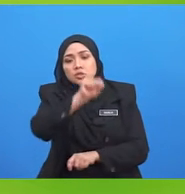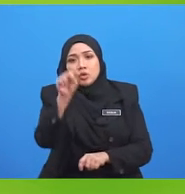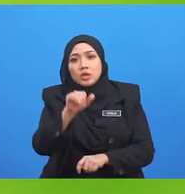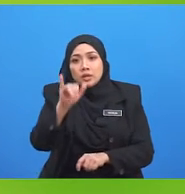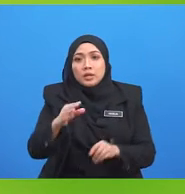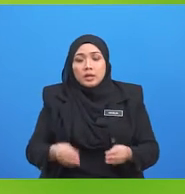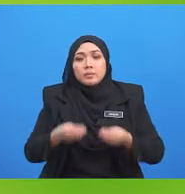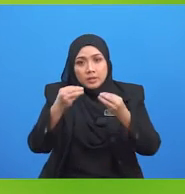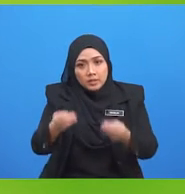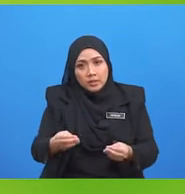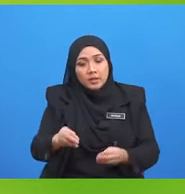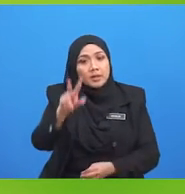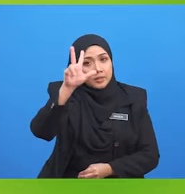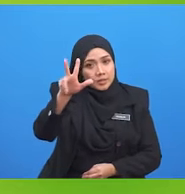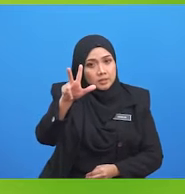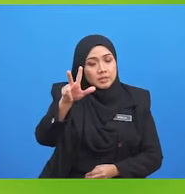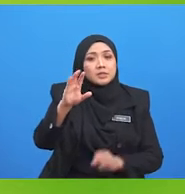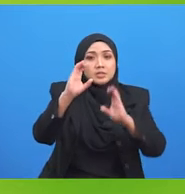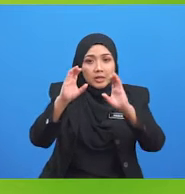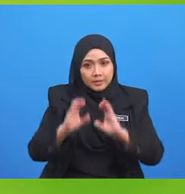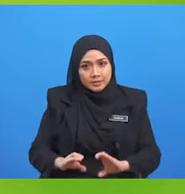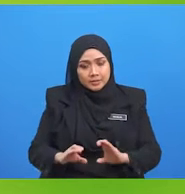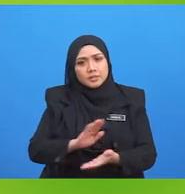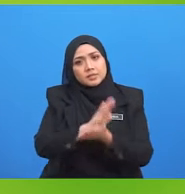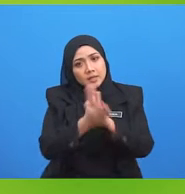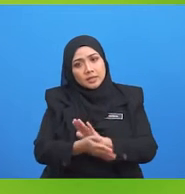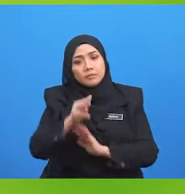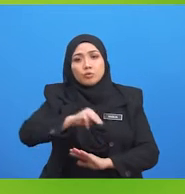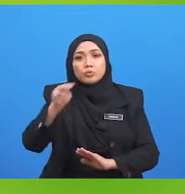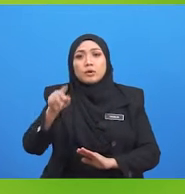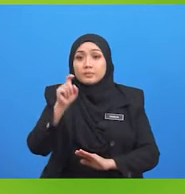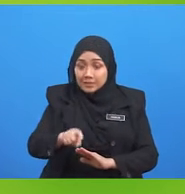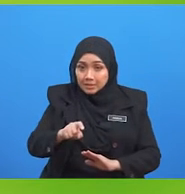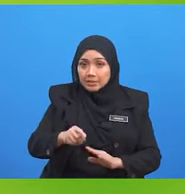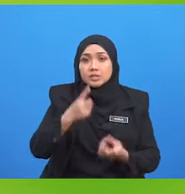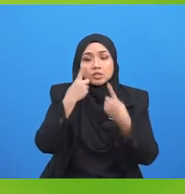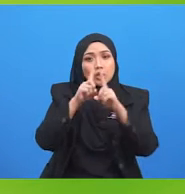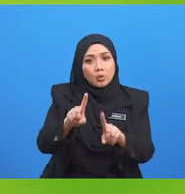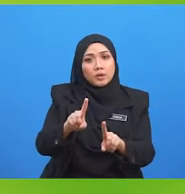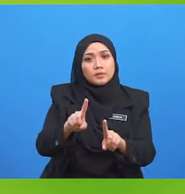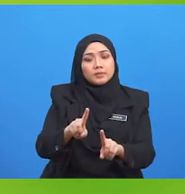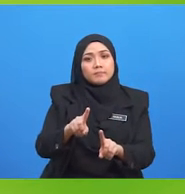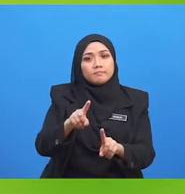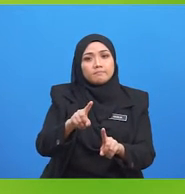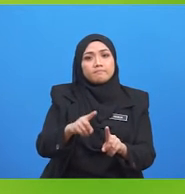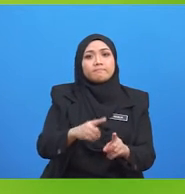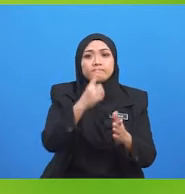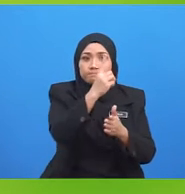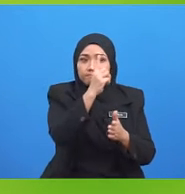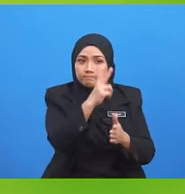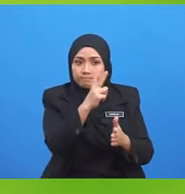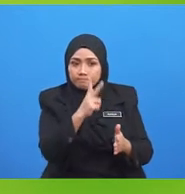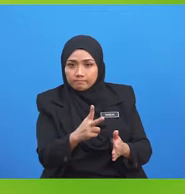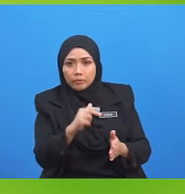atas yang meminta murid menjawab tiga cara. Jadi, murid-murid perlu menjawab dalam bentuk poin